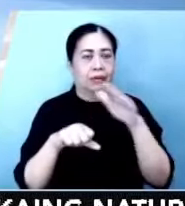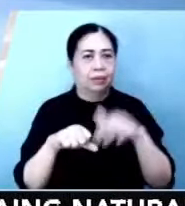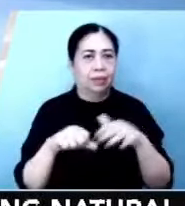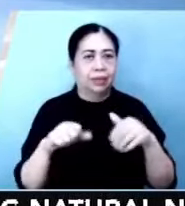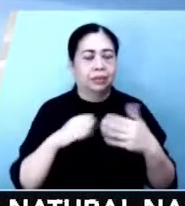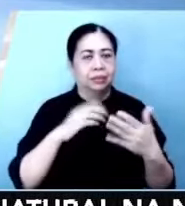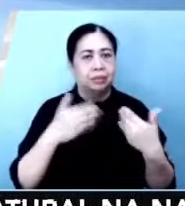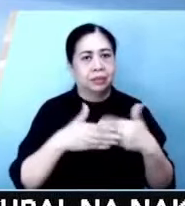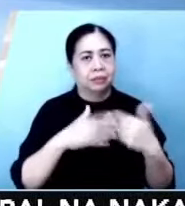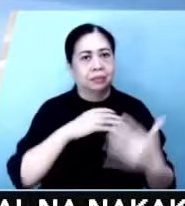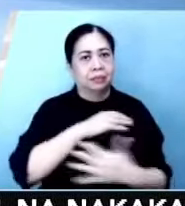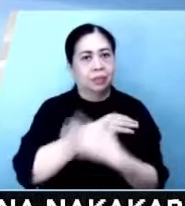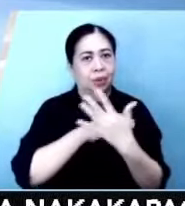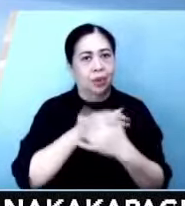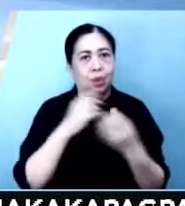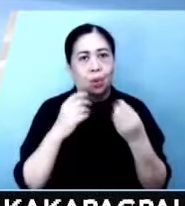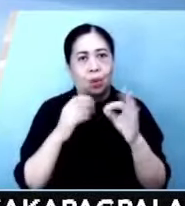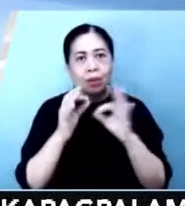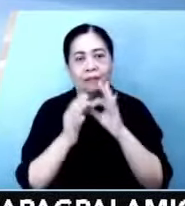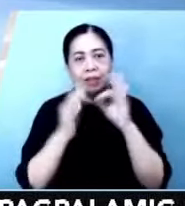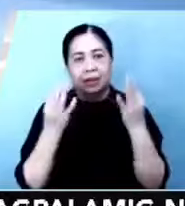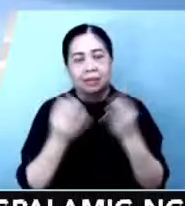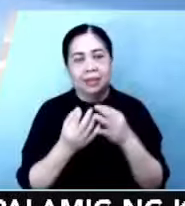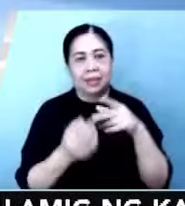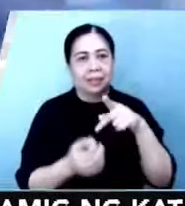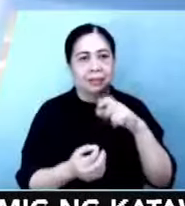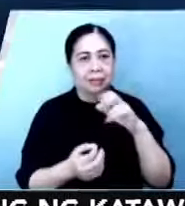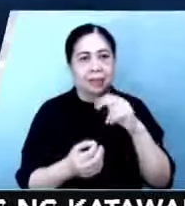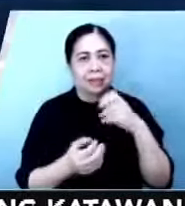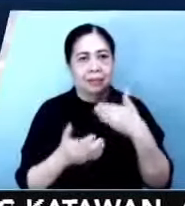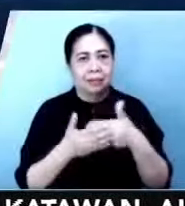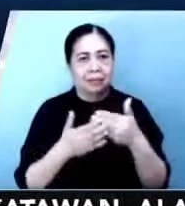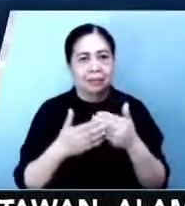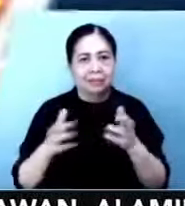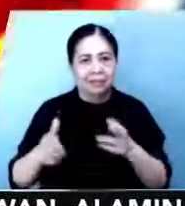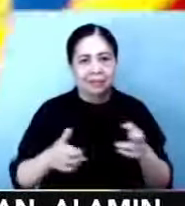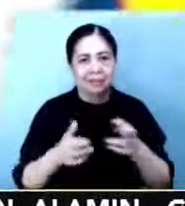family picnic sa tabing ilog. Narito po ang aking report.